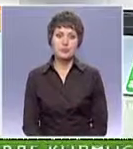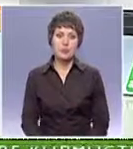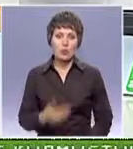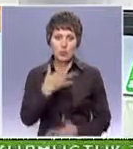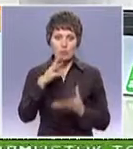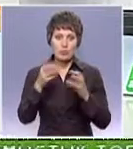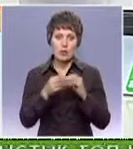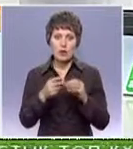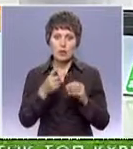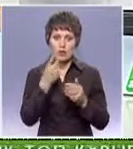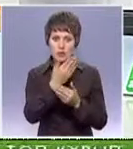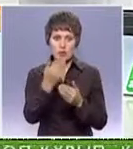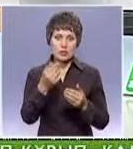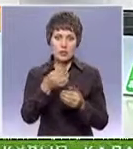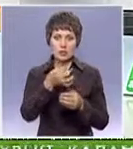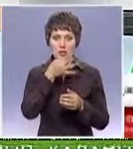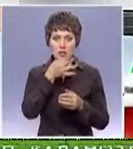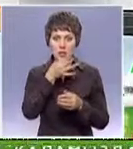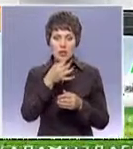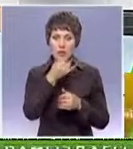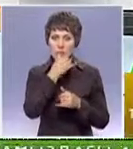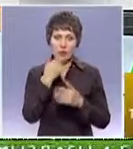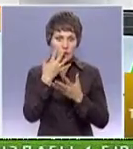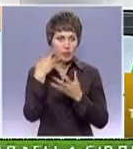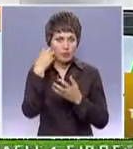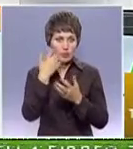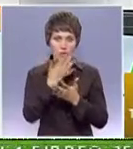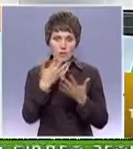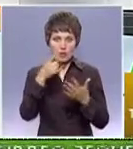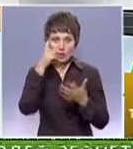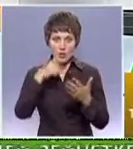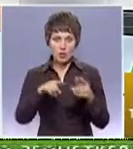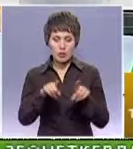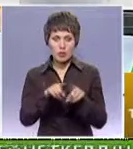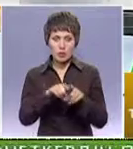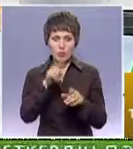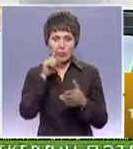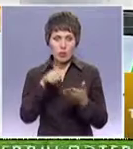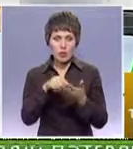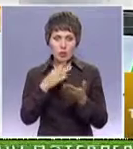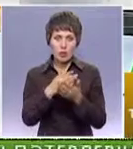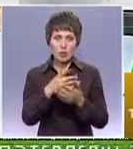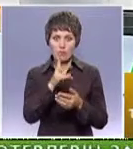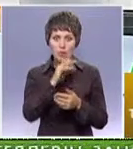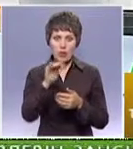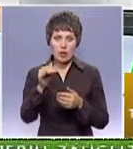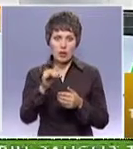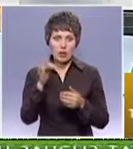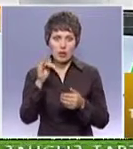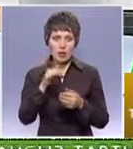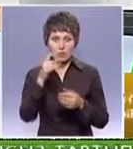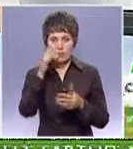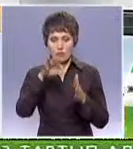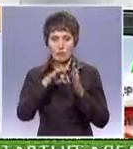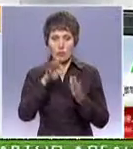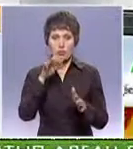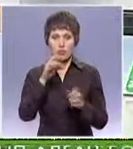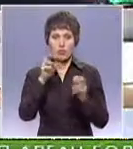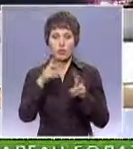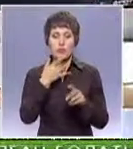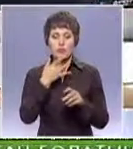Осы ретте көрермендерге сіз ерте піскен жеміс-жидектер мен көкөністерге сенесіз бе деген сауал жолдап отырмыз. Ресми сайтымызға кіріп дауыс берулеріңізге